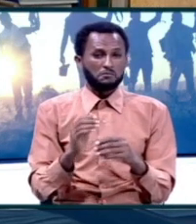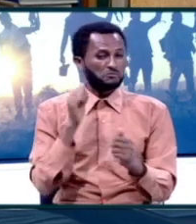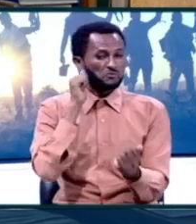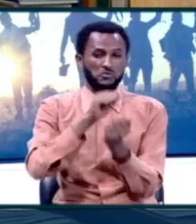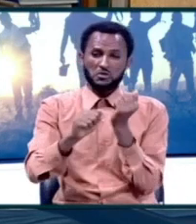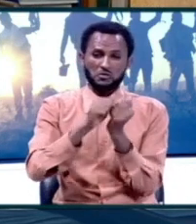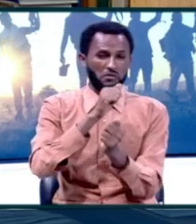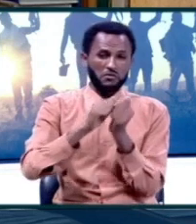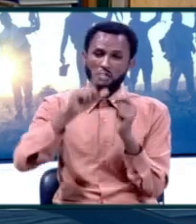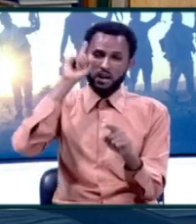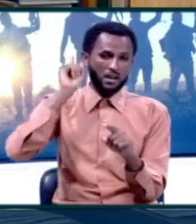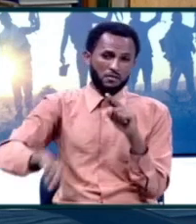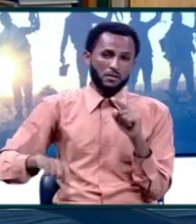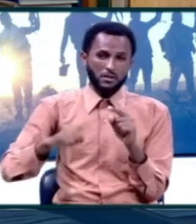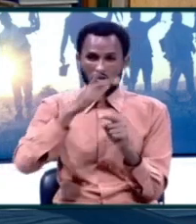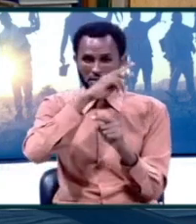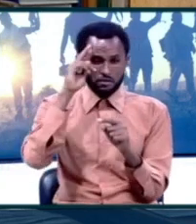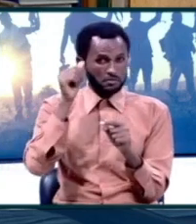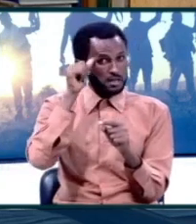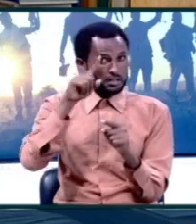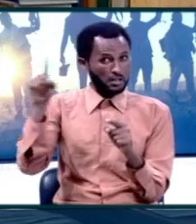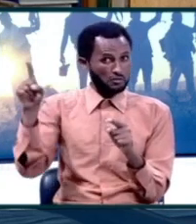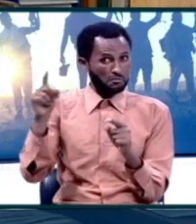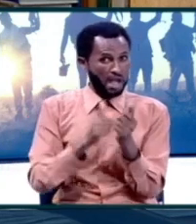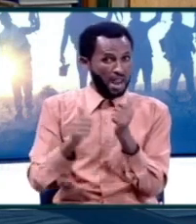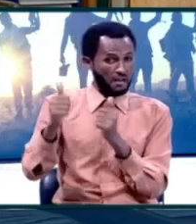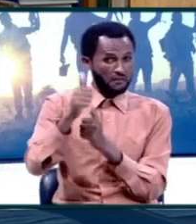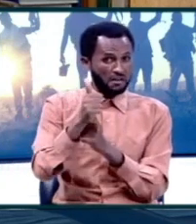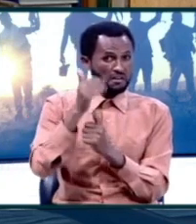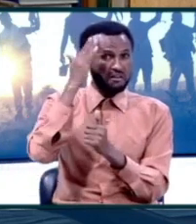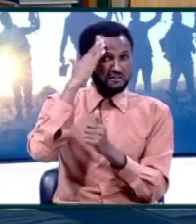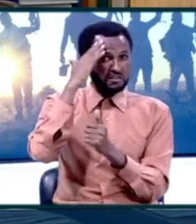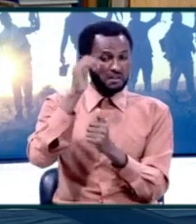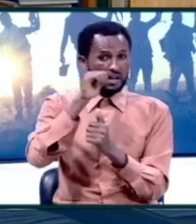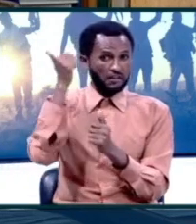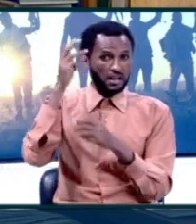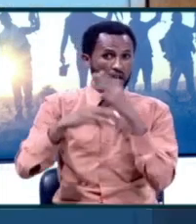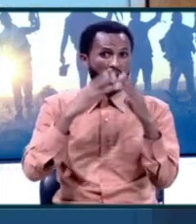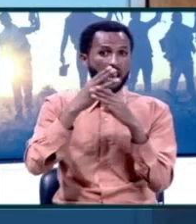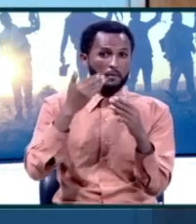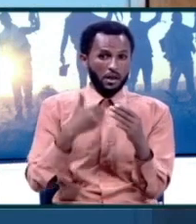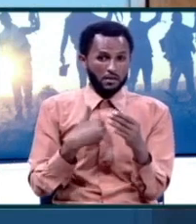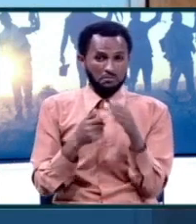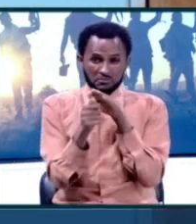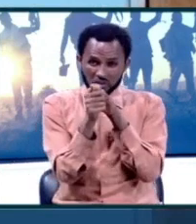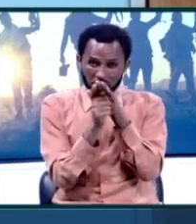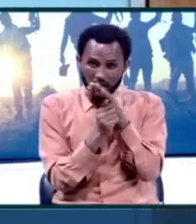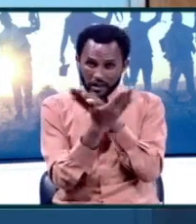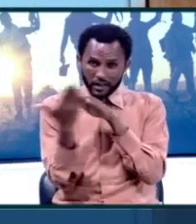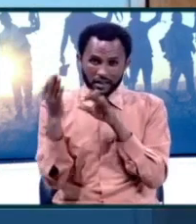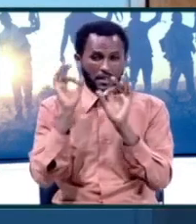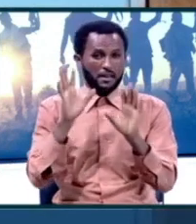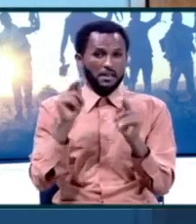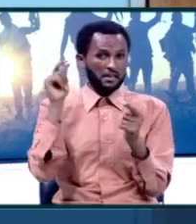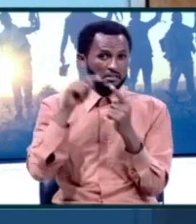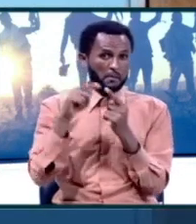ከጠፋፉኣ ይኽእሉን እዮም ካብናታቶም ሓለፋ ፍልጠት ኣብ ካሊእ ዓለም እዩ ዘሎ ዝሕበአ ነገር የለን ክሻብ